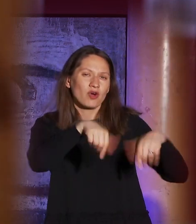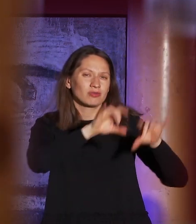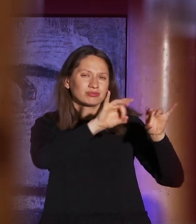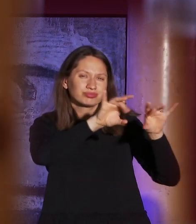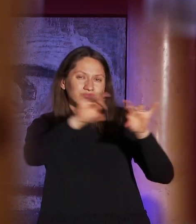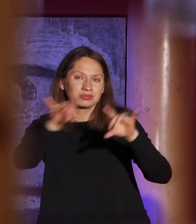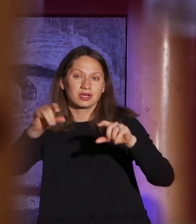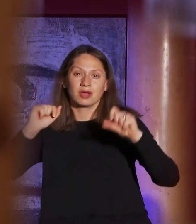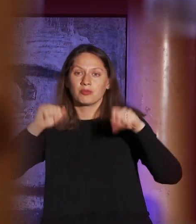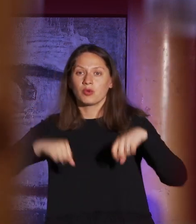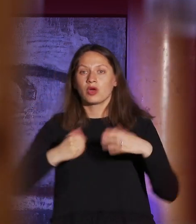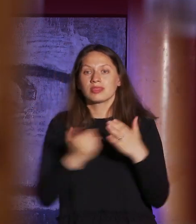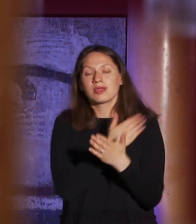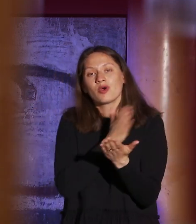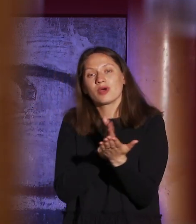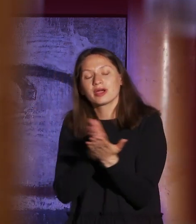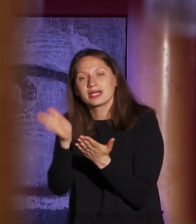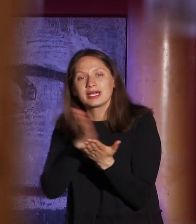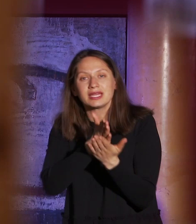dar naujas kryptis,